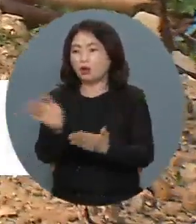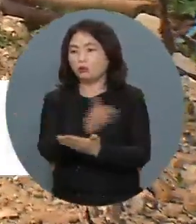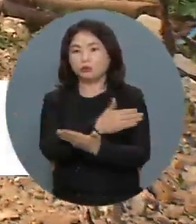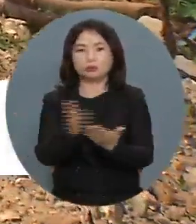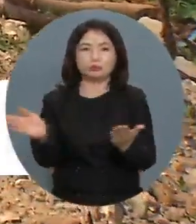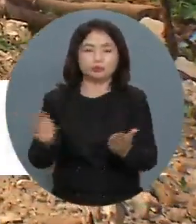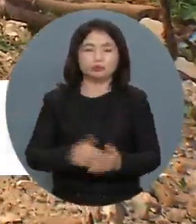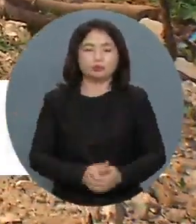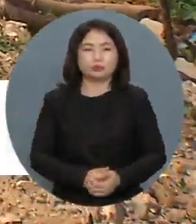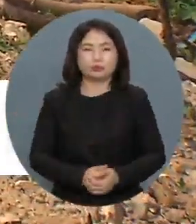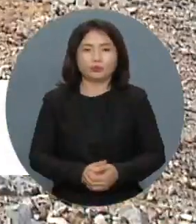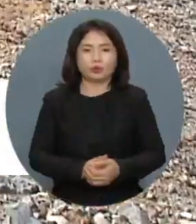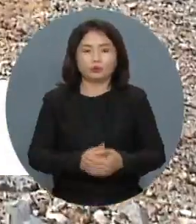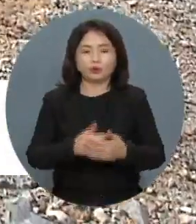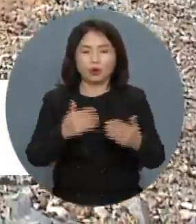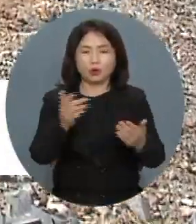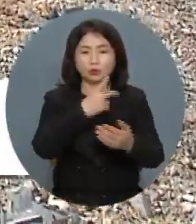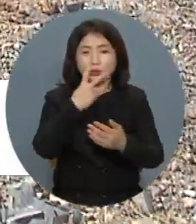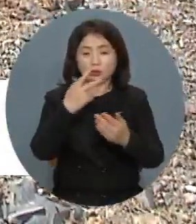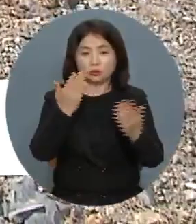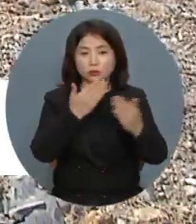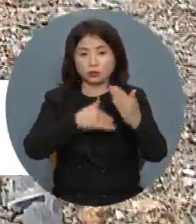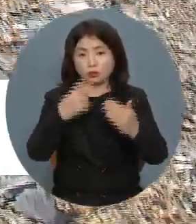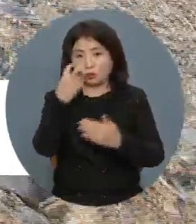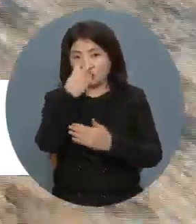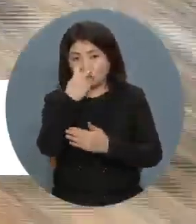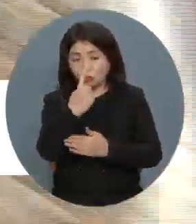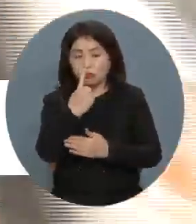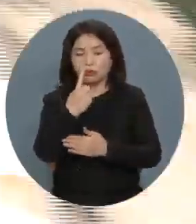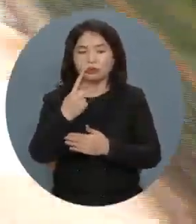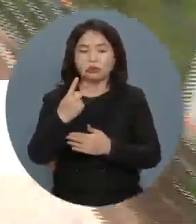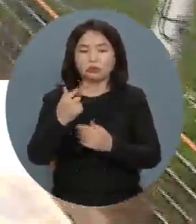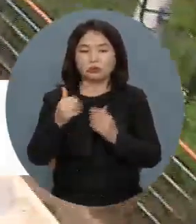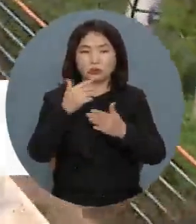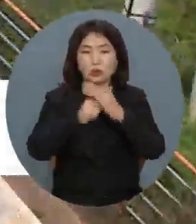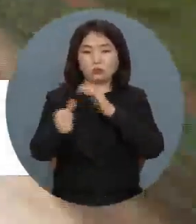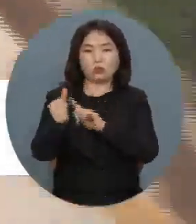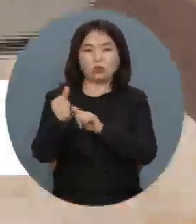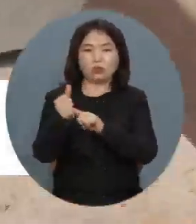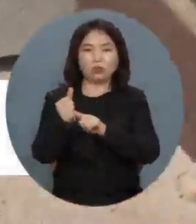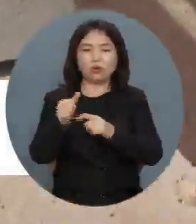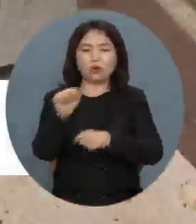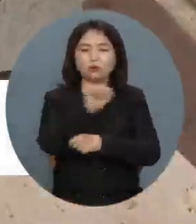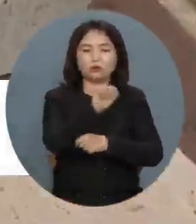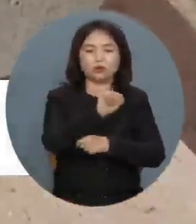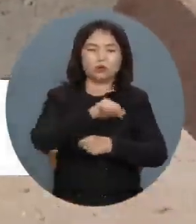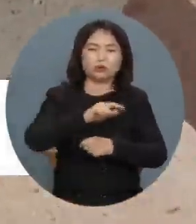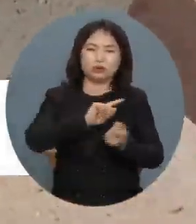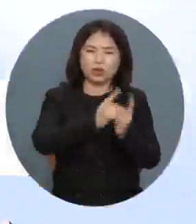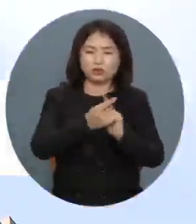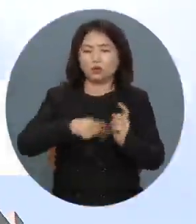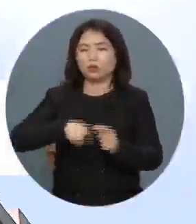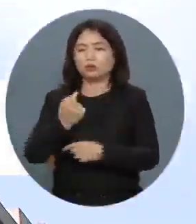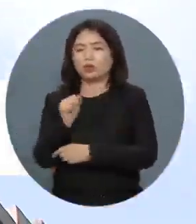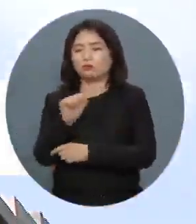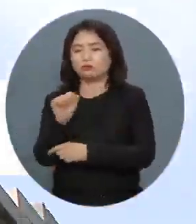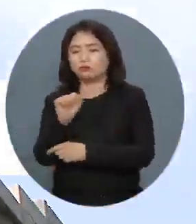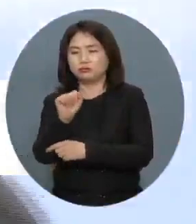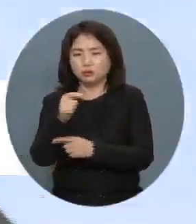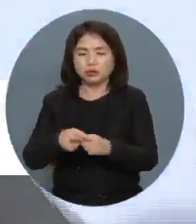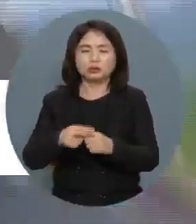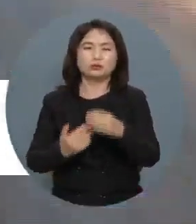없었습니다. 평소 현장 감독을 주로 맡았던 이 업체 대표는 중장비 기사를 대신해 혼자 장비를 몰다